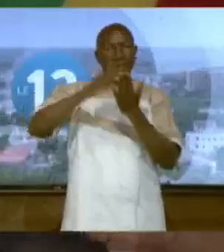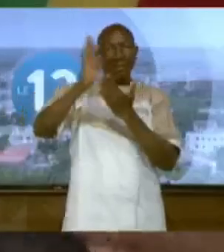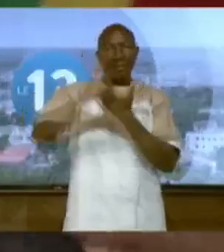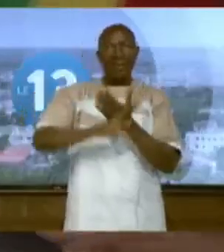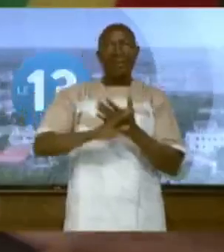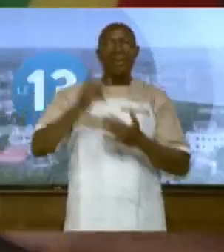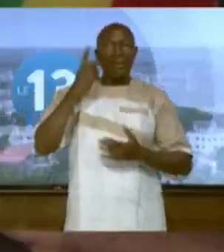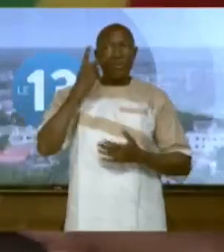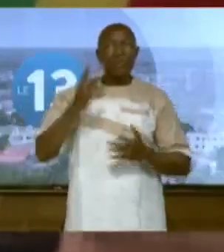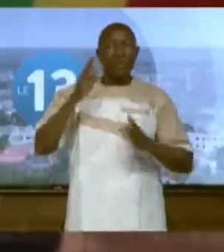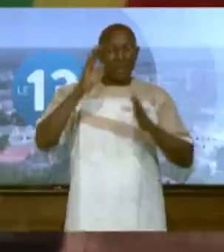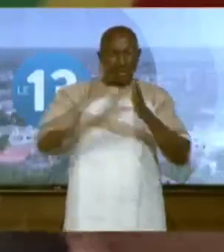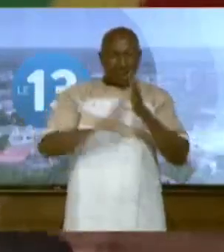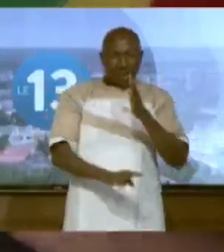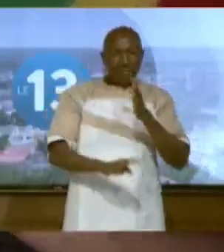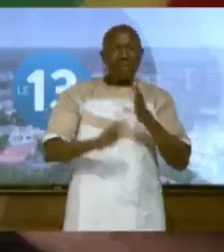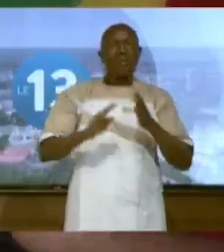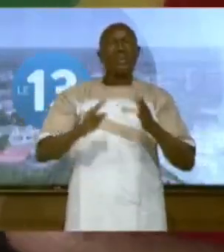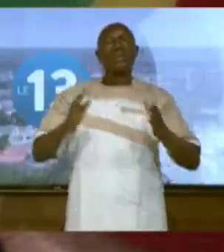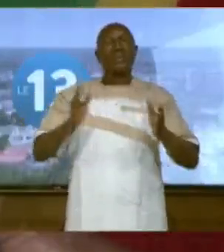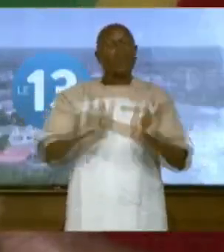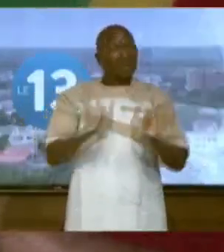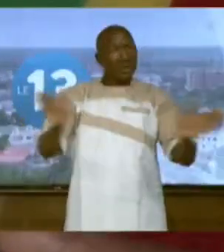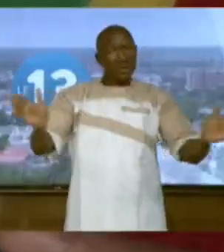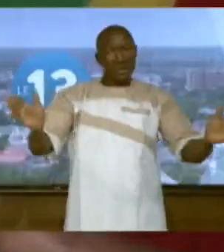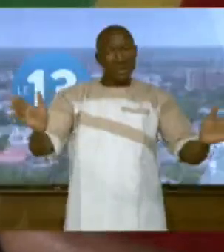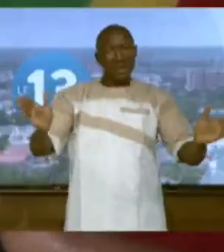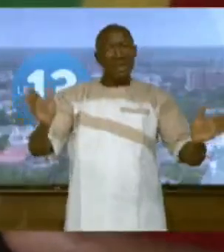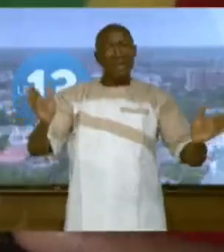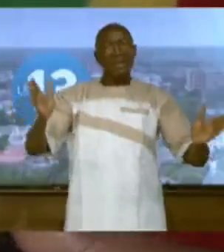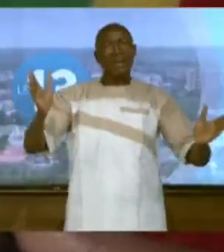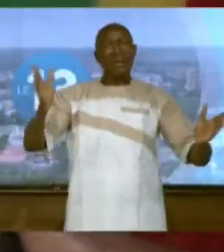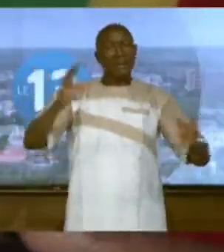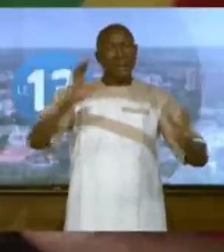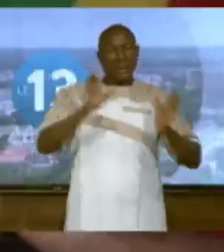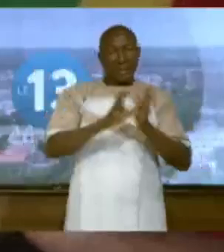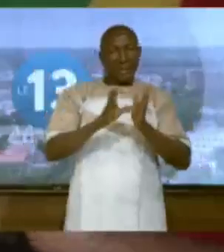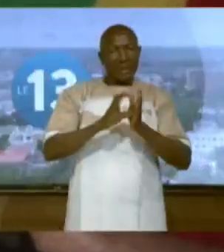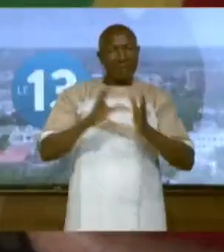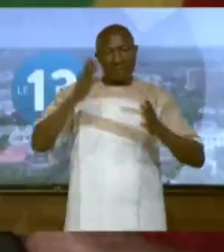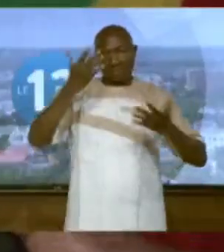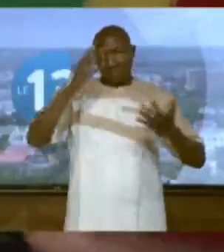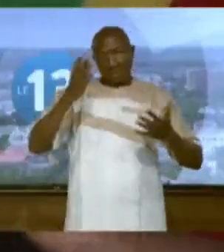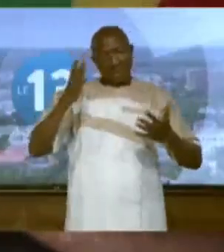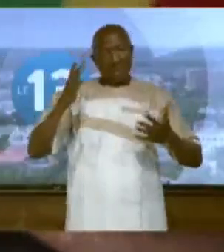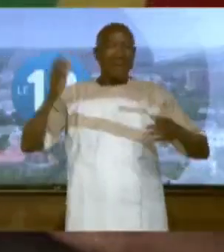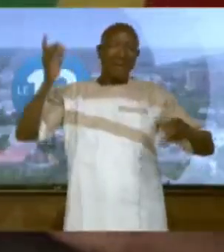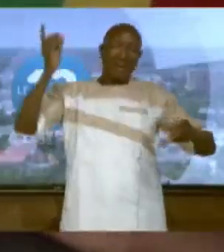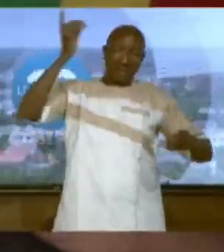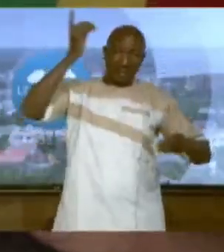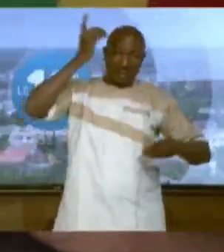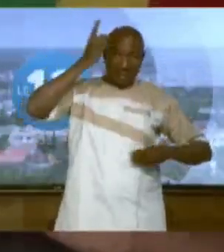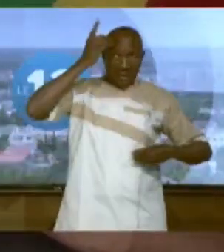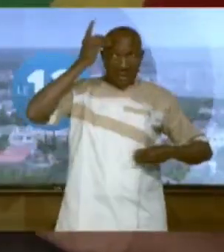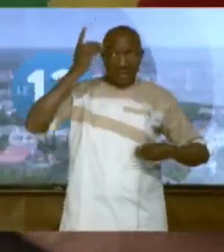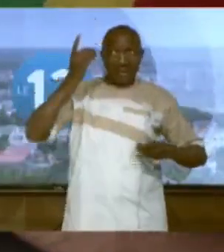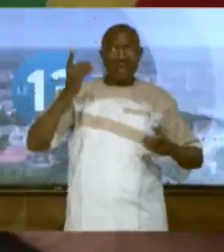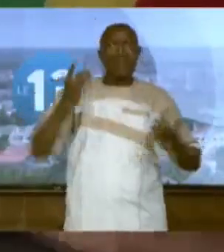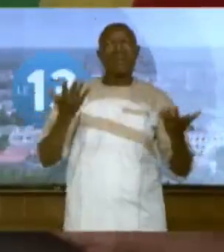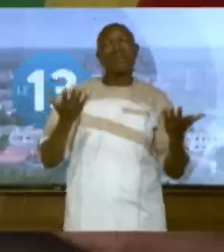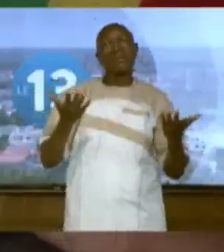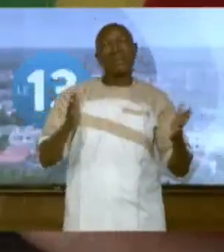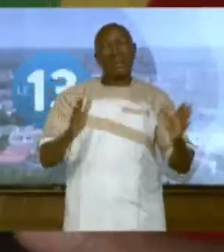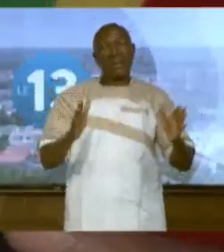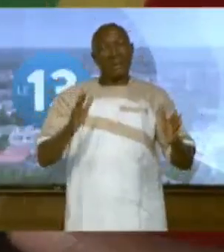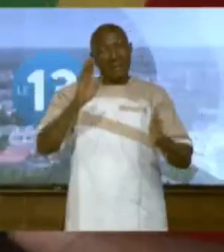il y a eu une baisse de façon générale voilà au niveau donc des cas suspects des cas probables également nombre de de décès et